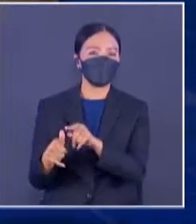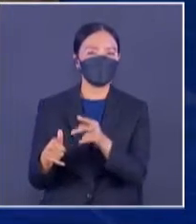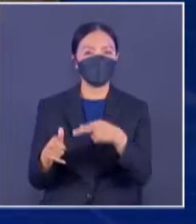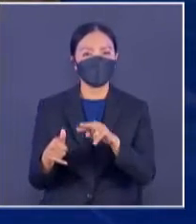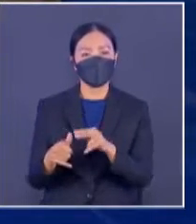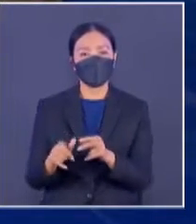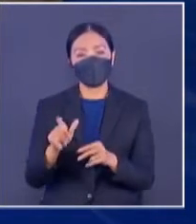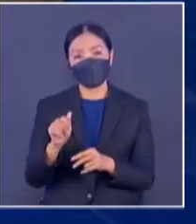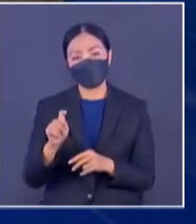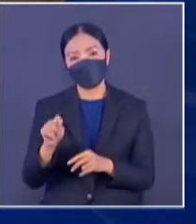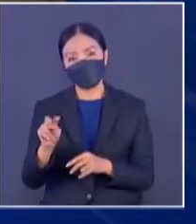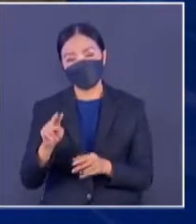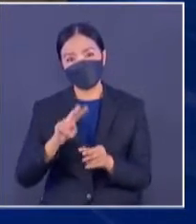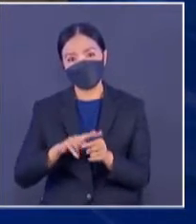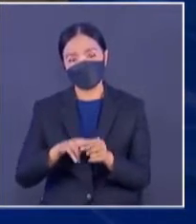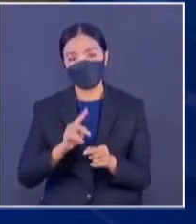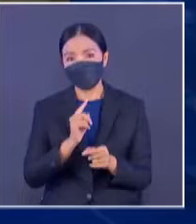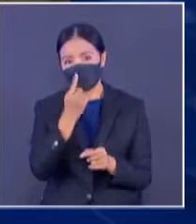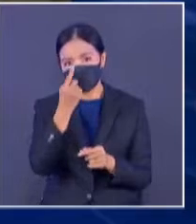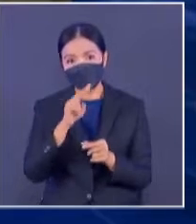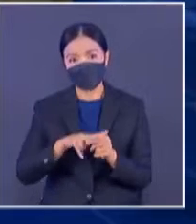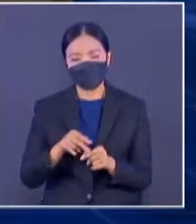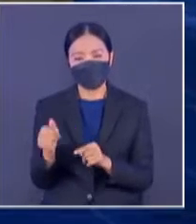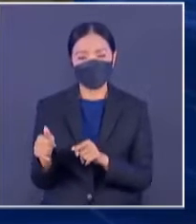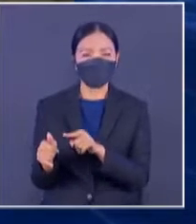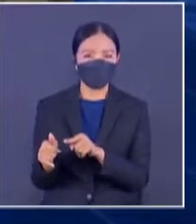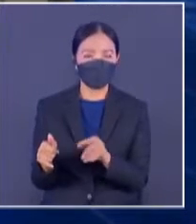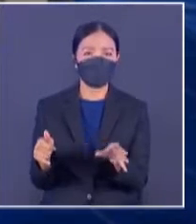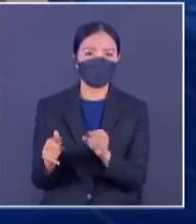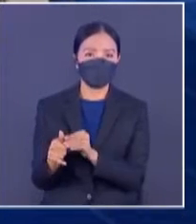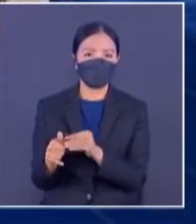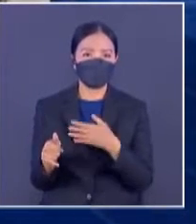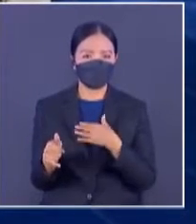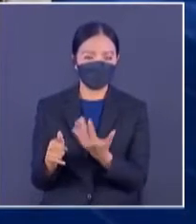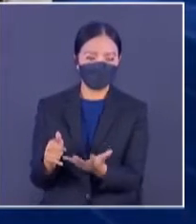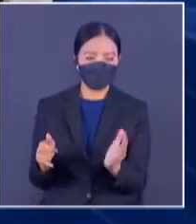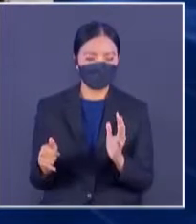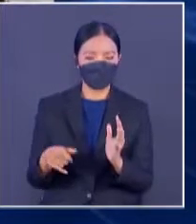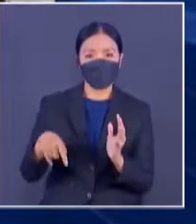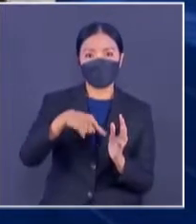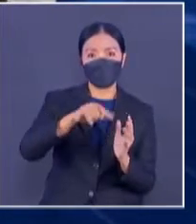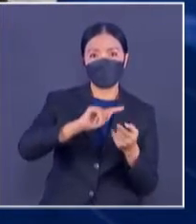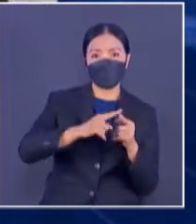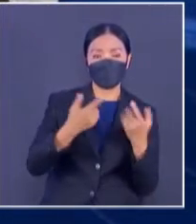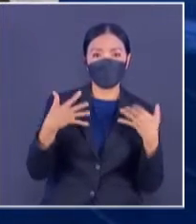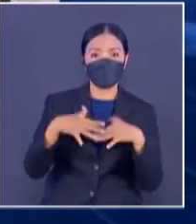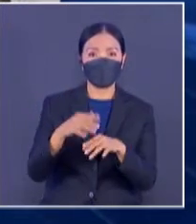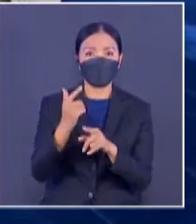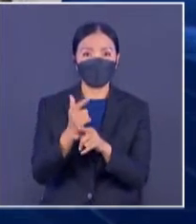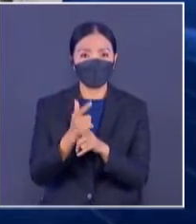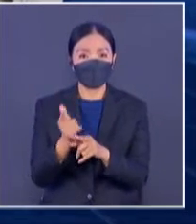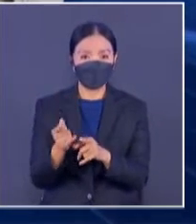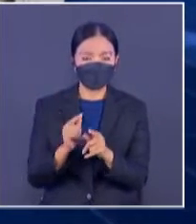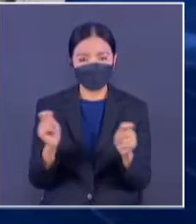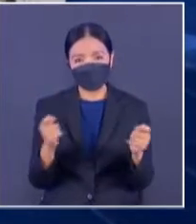จแบบ ATK มานะครับผลปรากฏว่าคนนั้นเนี่ยเป็นบวก ครับ ก็เลยแจ้งมายังกลุ่มนักเรียนที่ไปร่วมงานเลี้ยงกันเนี่ยนะครับเ